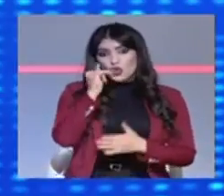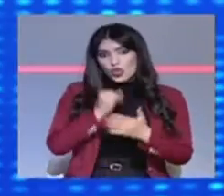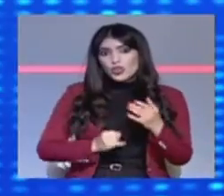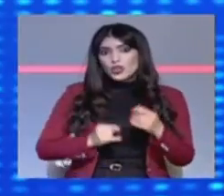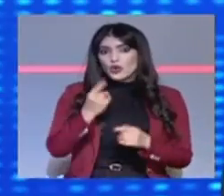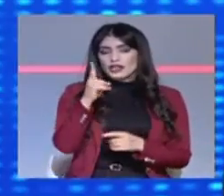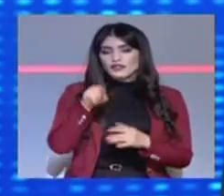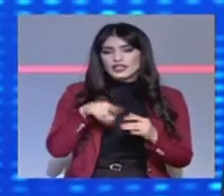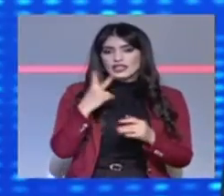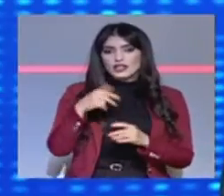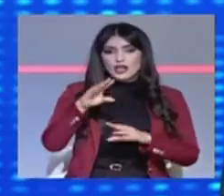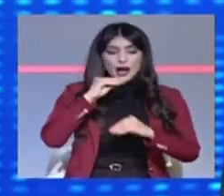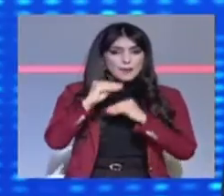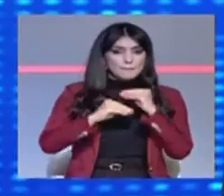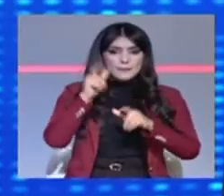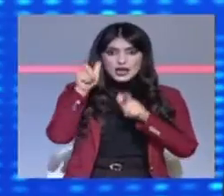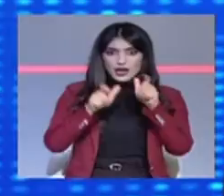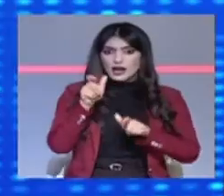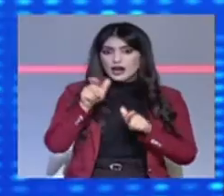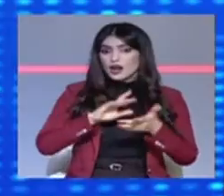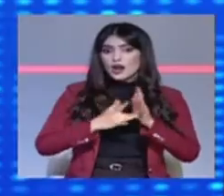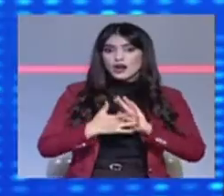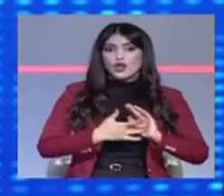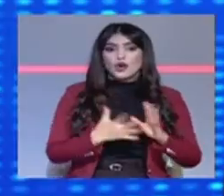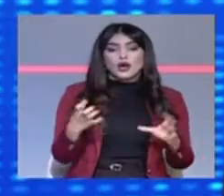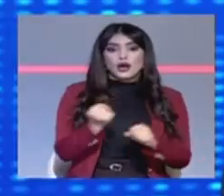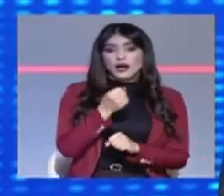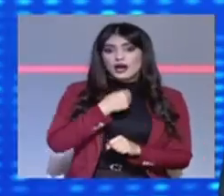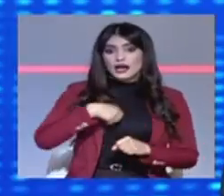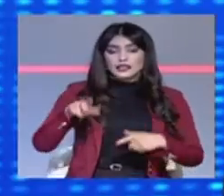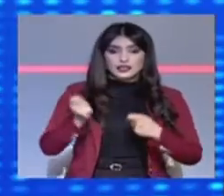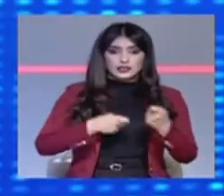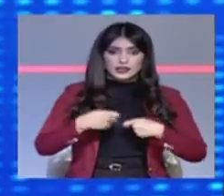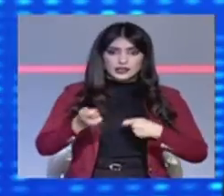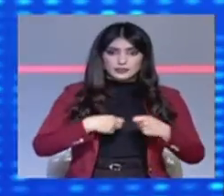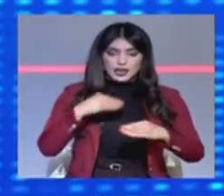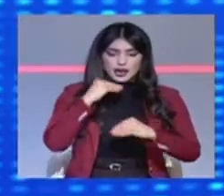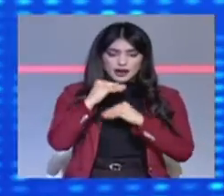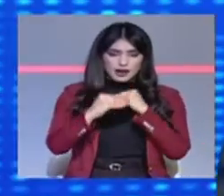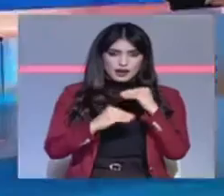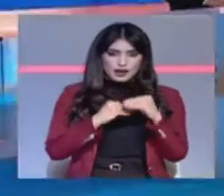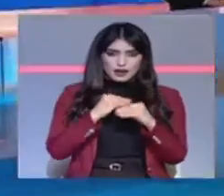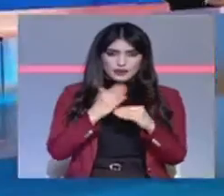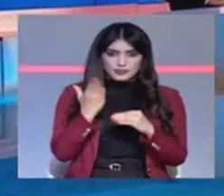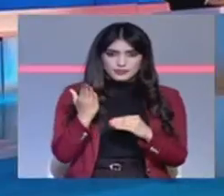العالم وتستحوذ على ثلاثه ارباع حجم التجاره العالميه